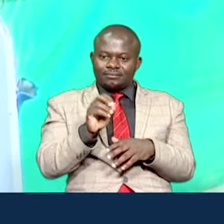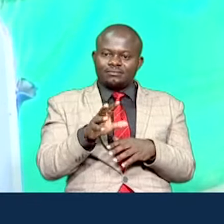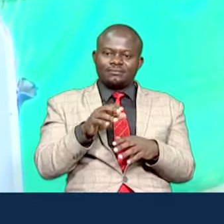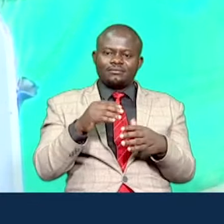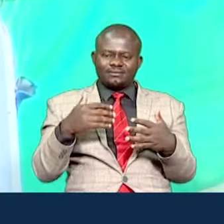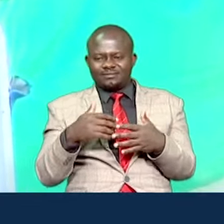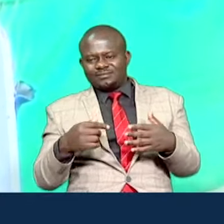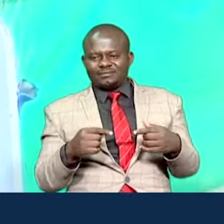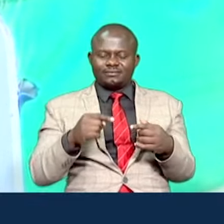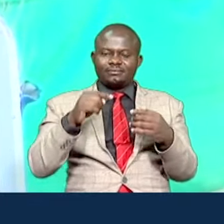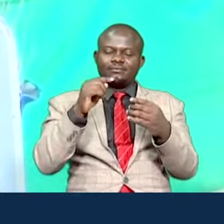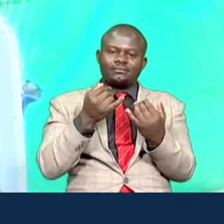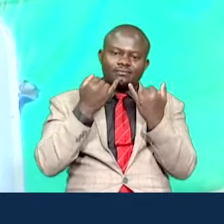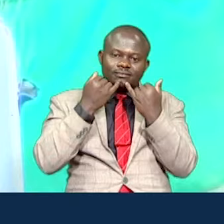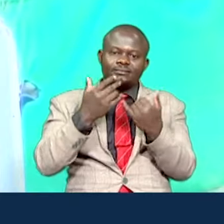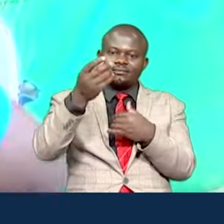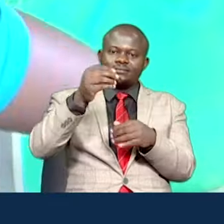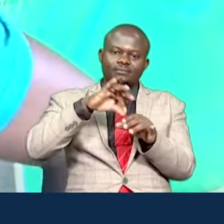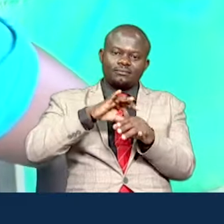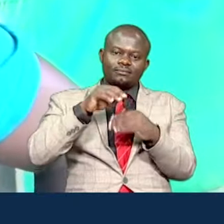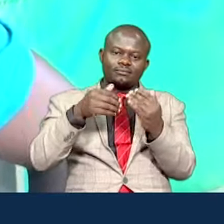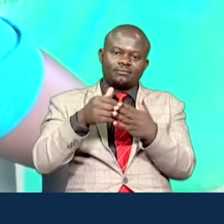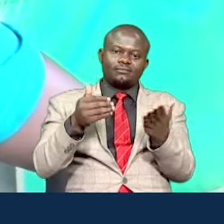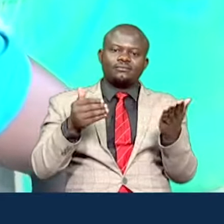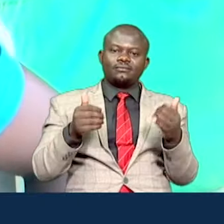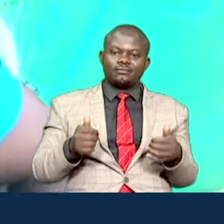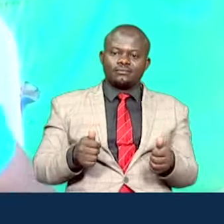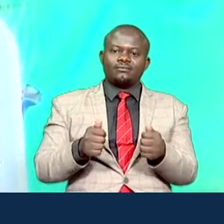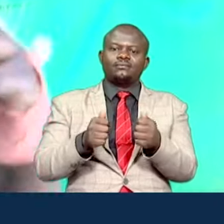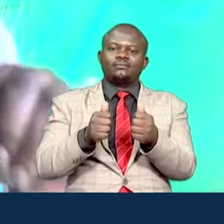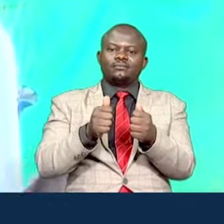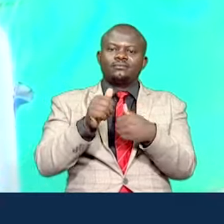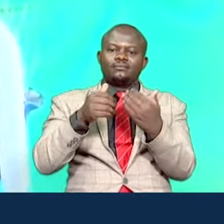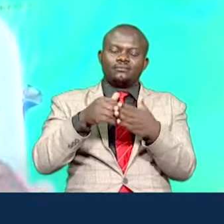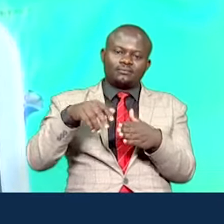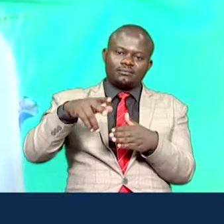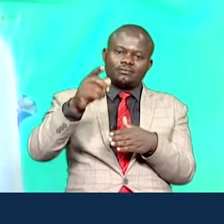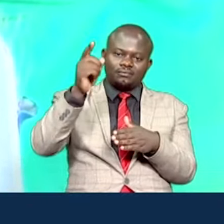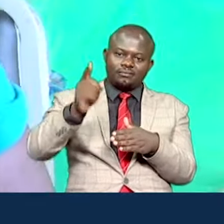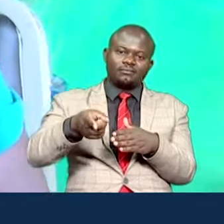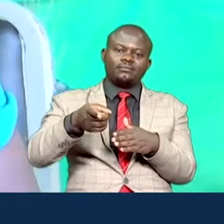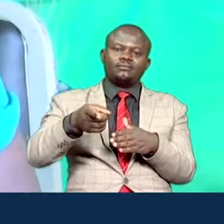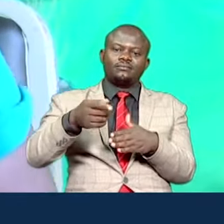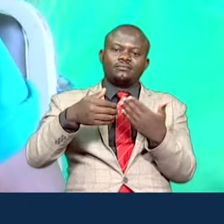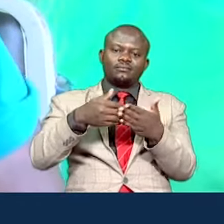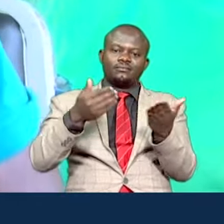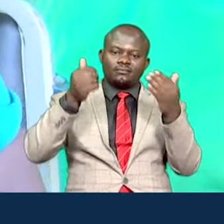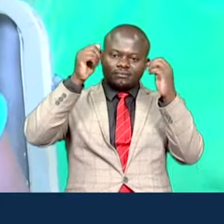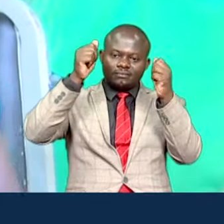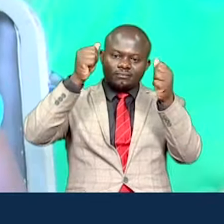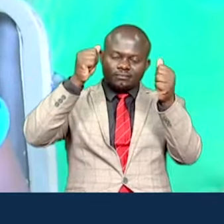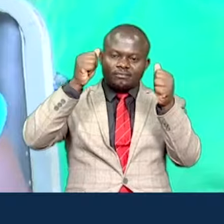iragabanutse nambwira umwana njyana gutora arambwira ati ngo tware ku kagare ndambwira hoya tugende ndumva niyumva ugende umfashe no kwamamaza